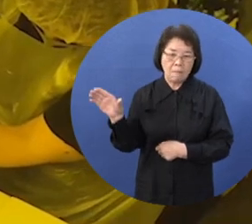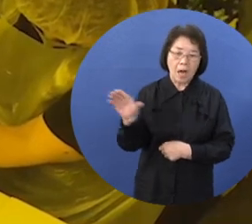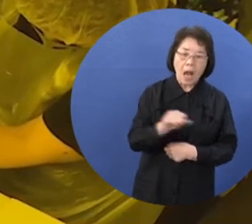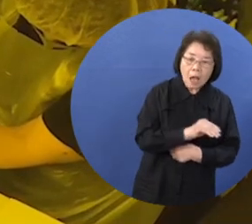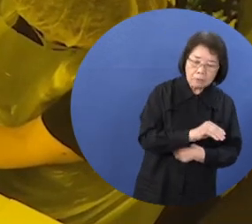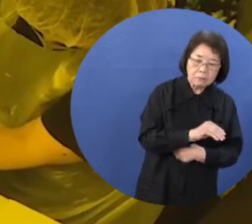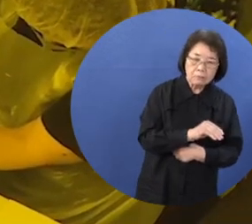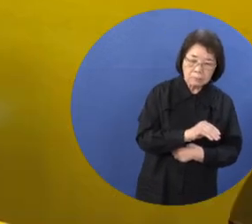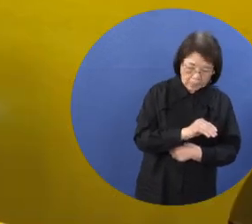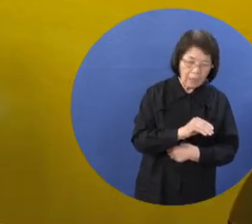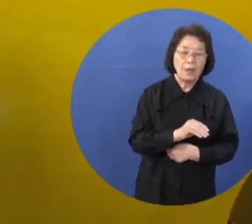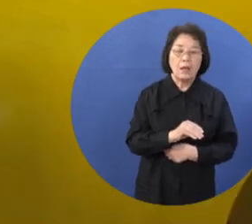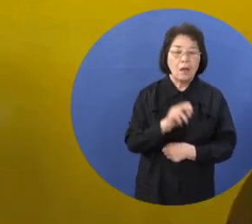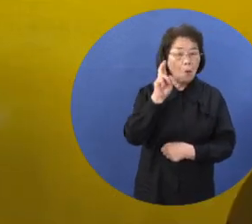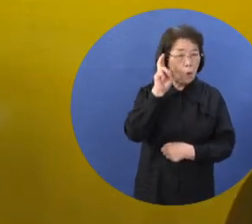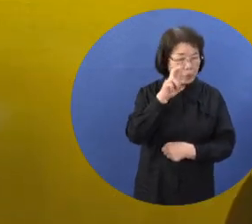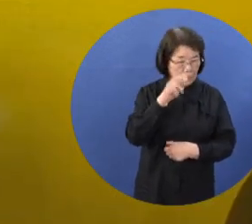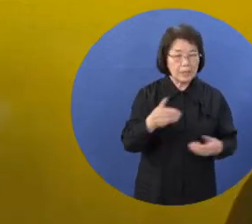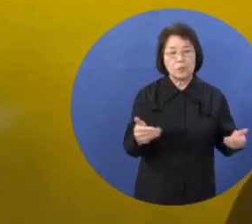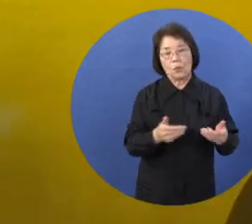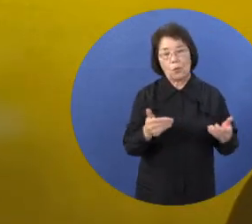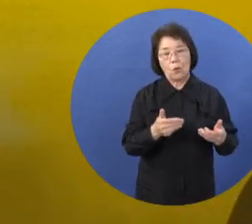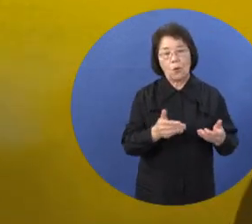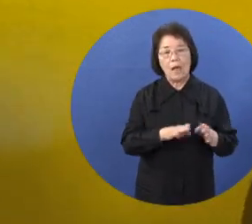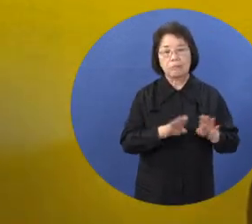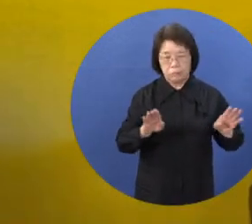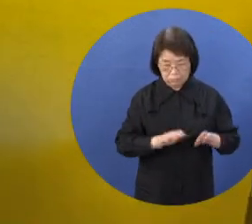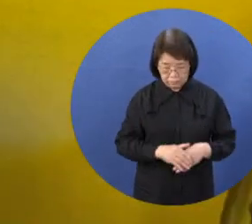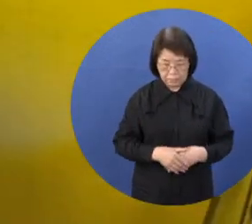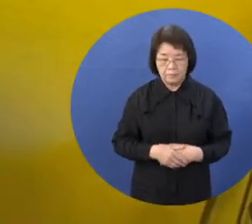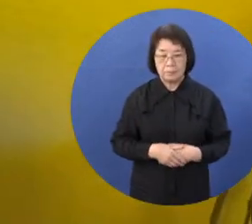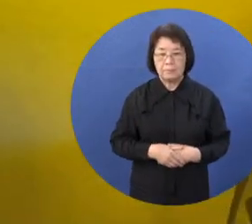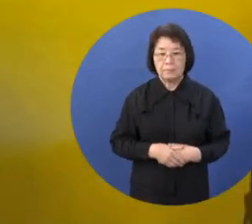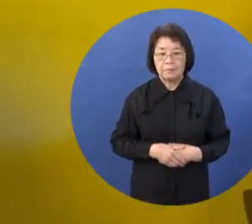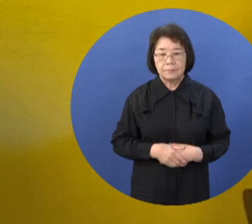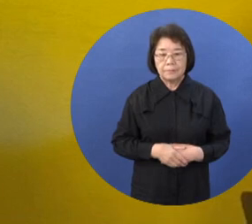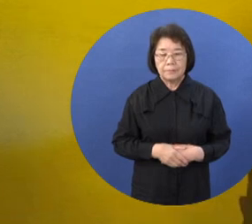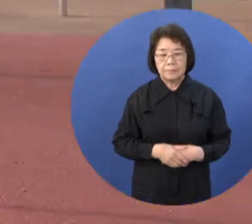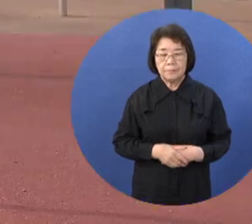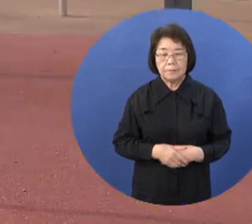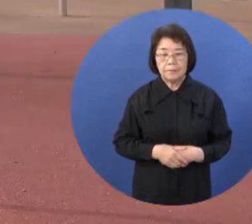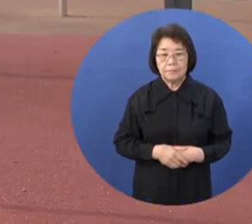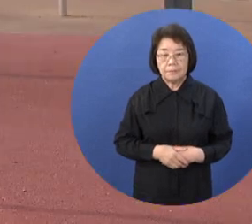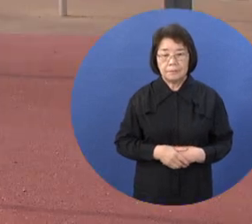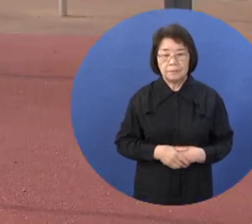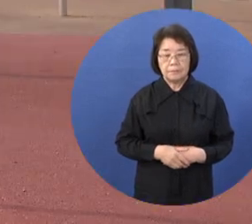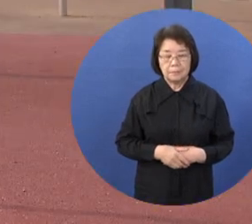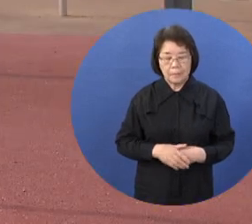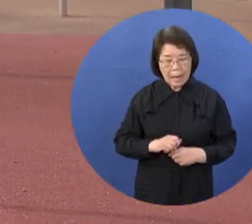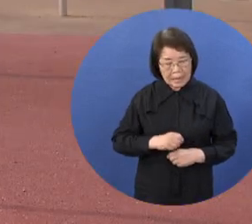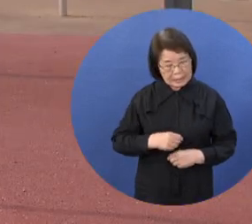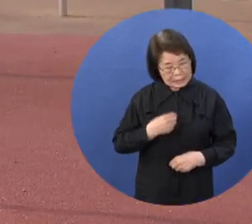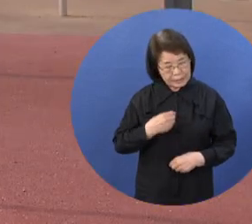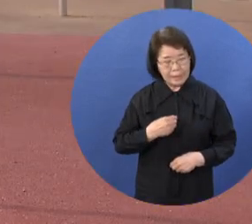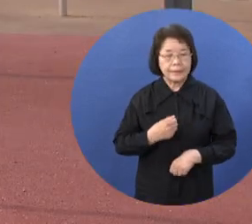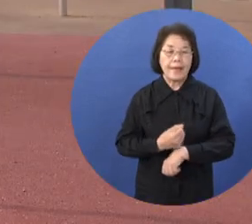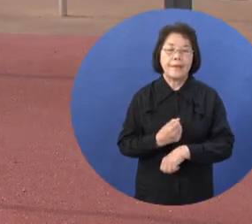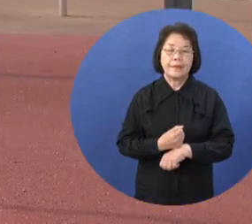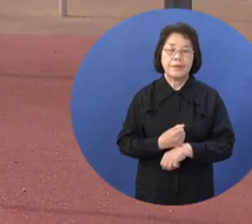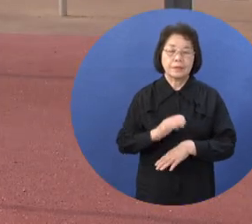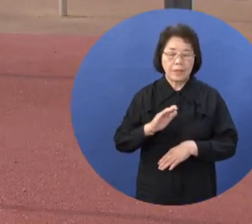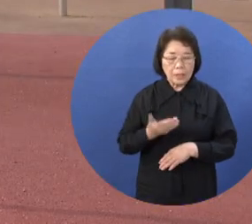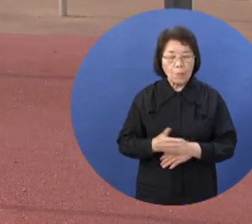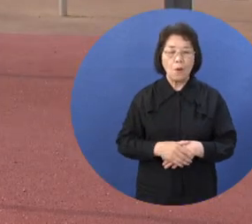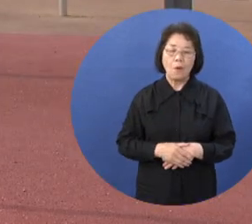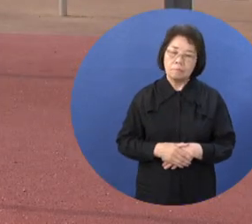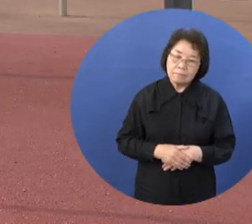始発で帰って、朝一からまた仕事してっていう感じになります。 すげえな。 ちょっと正直大変ですね。けど